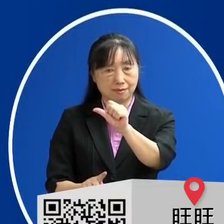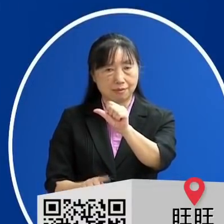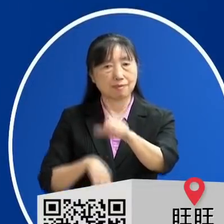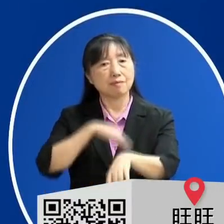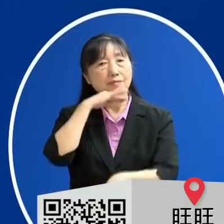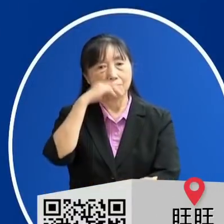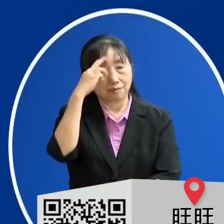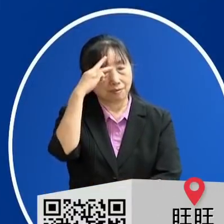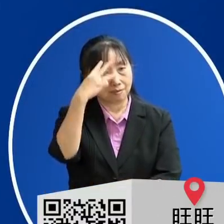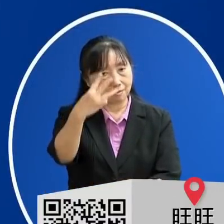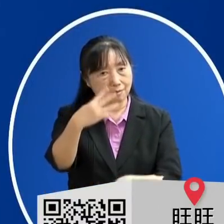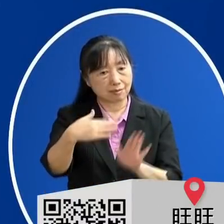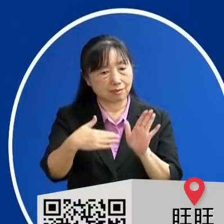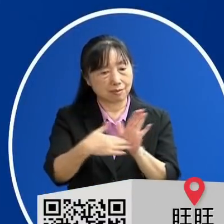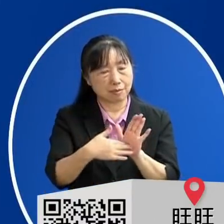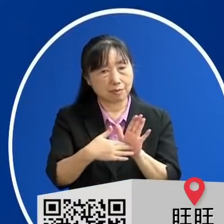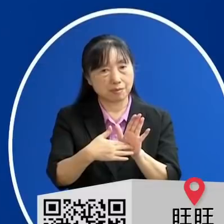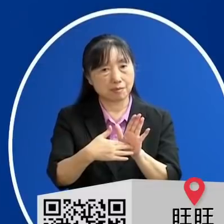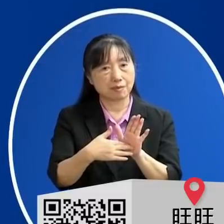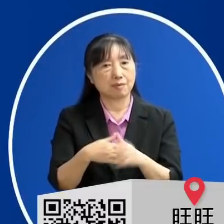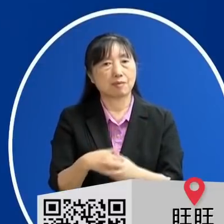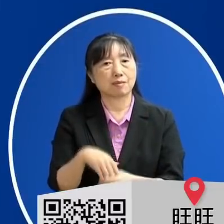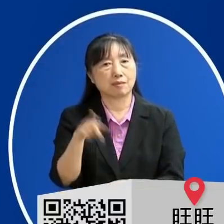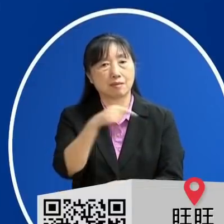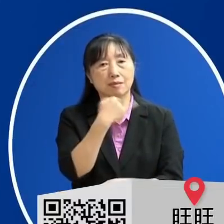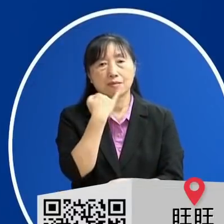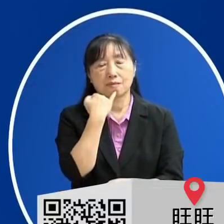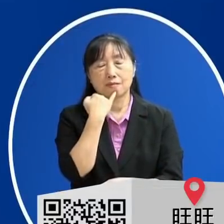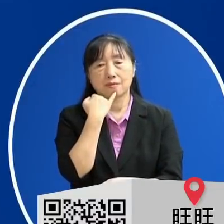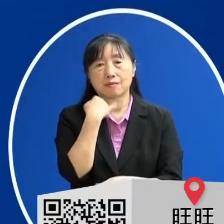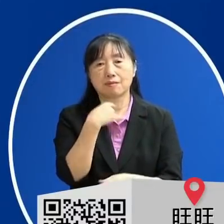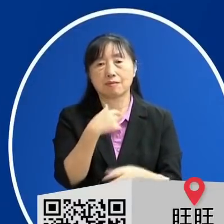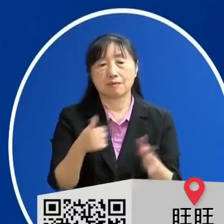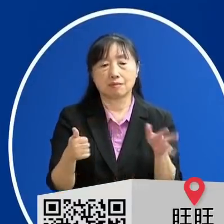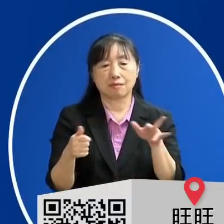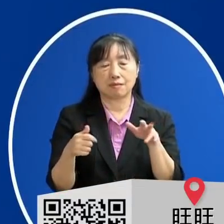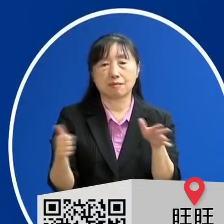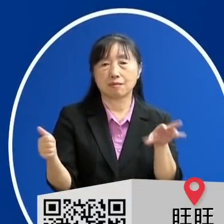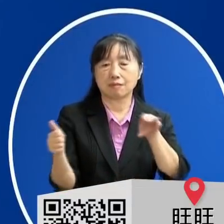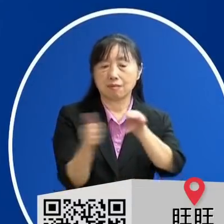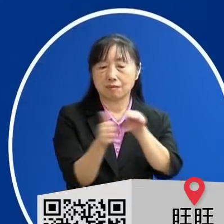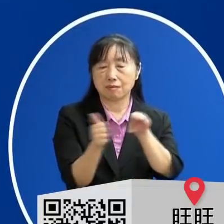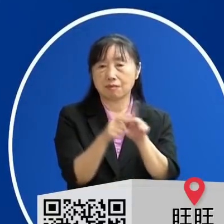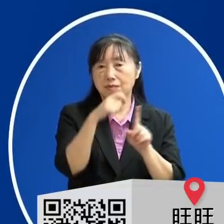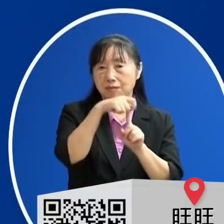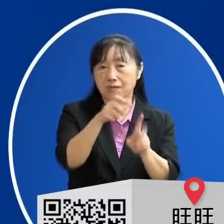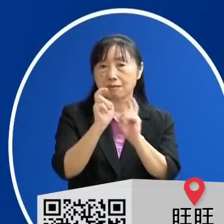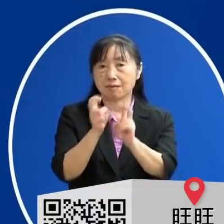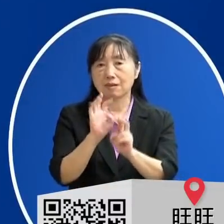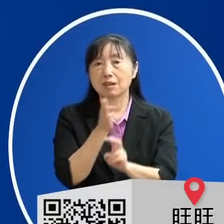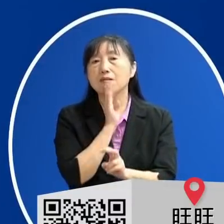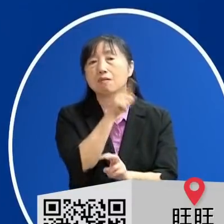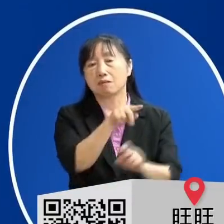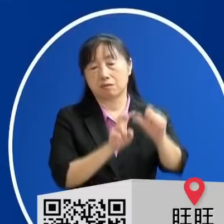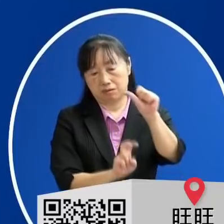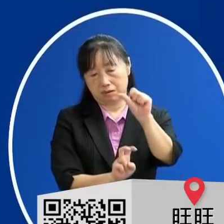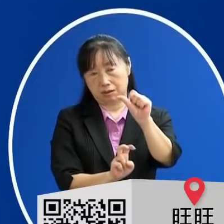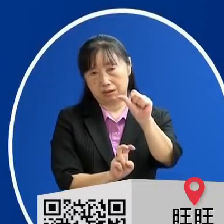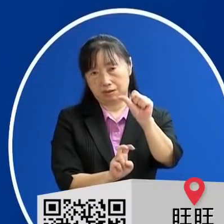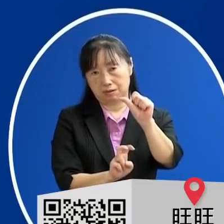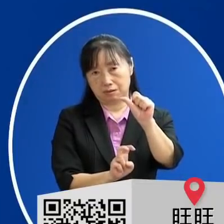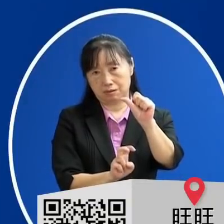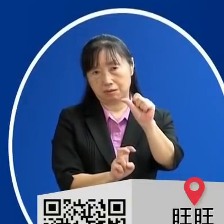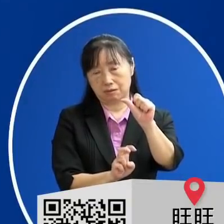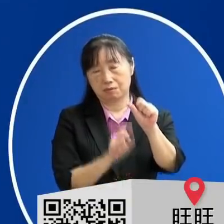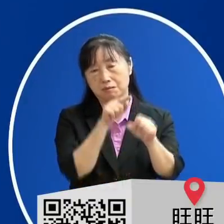等三天完毕之后，那才能够搭乘这个大众运输工具。但很不幸，他20号就